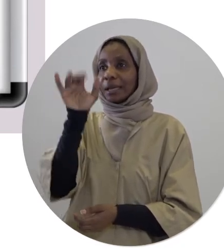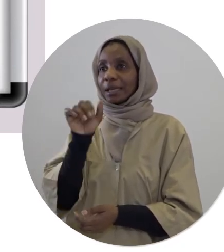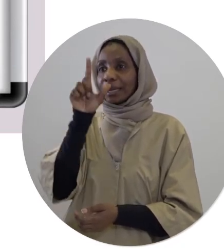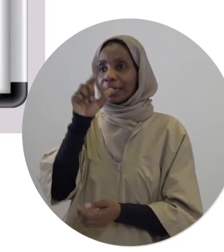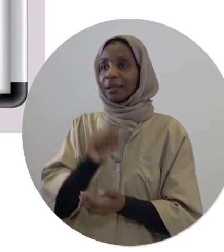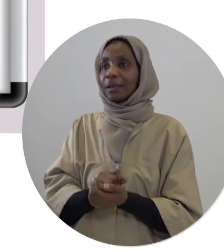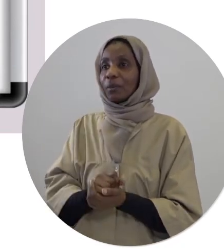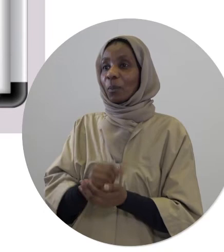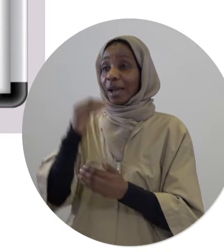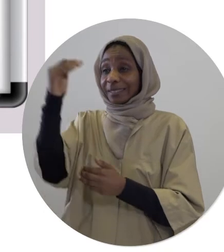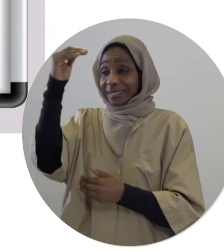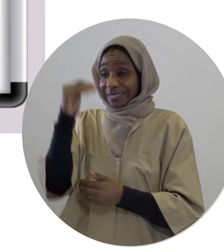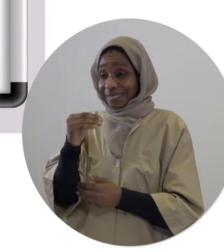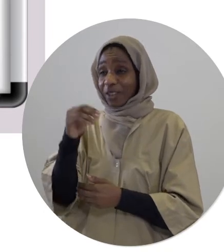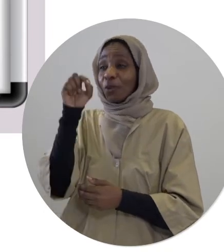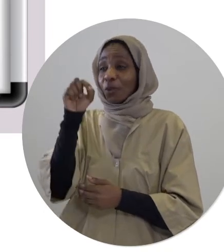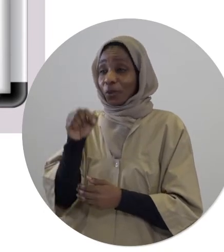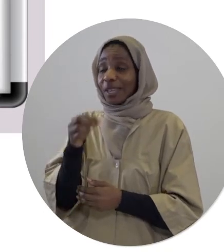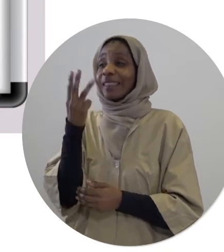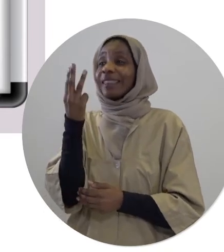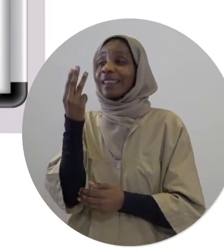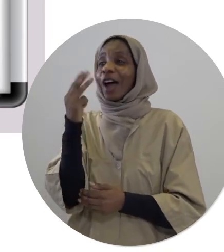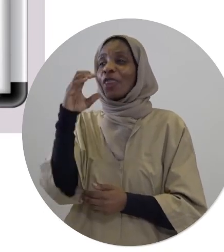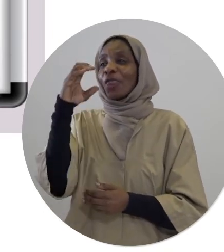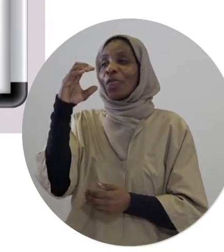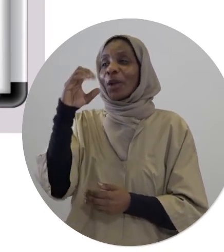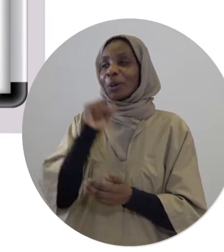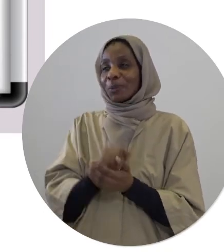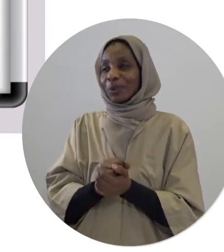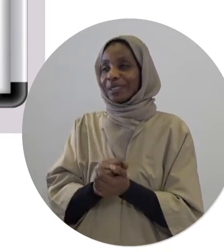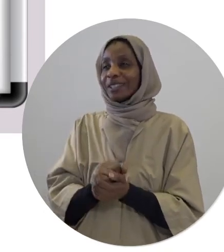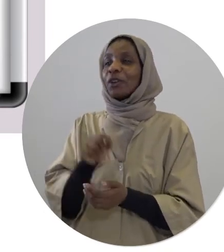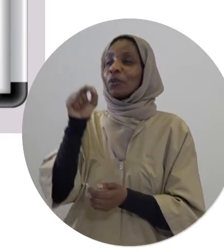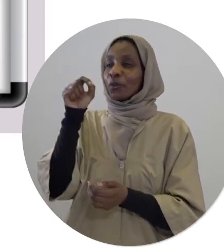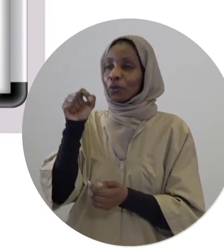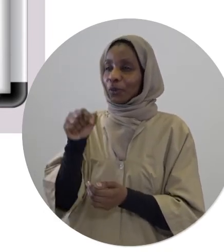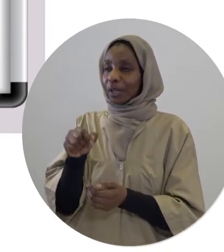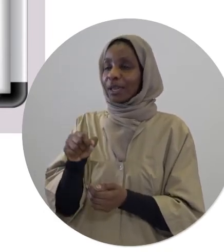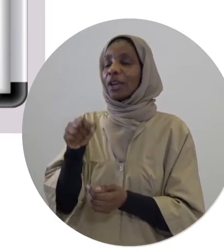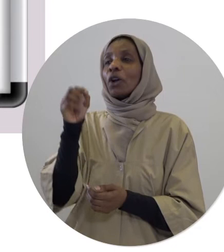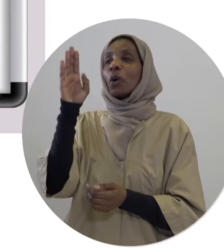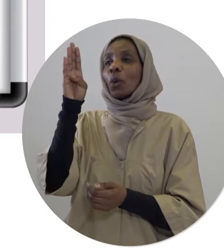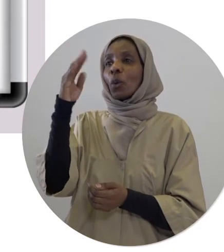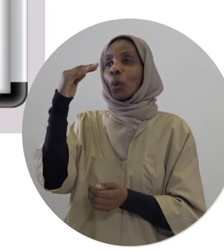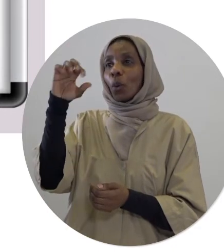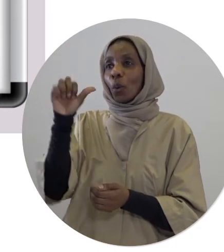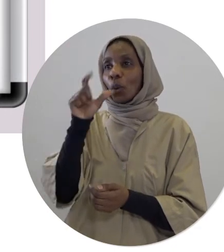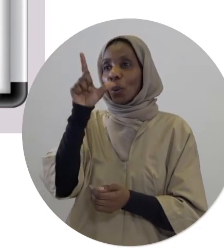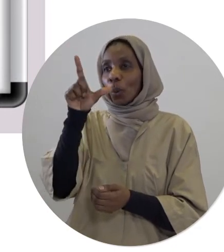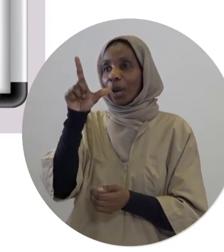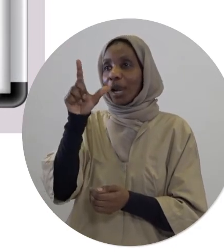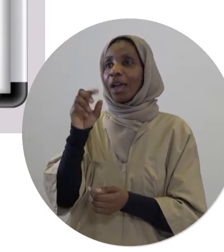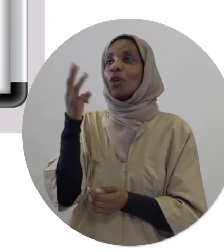الذي يليه لدي ثلاث من ذرات الكربون، إذن كحول البروبيل أو